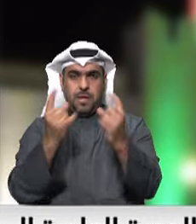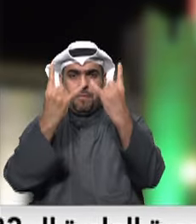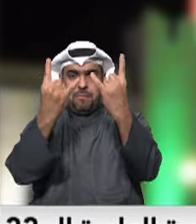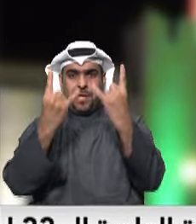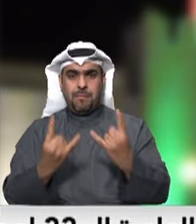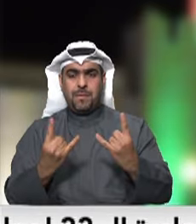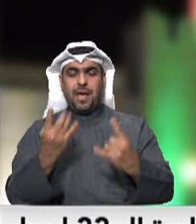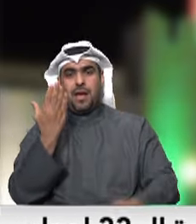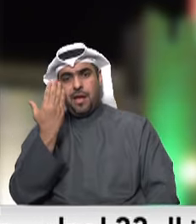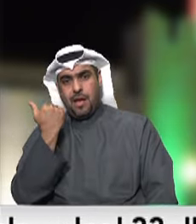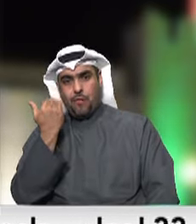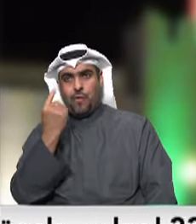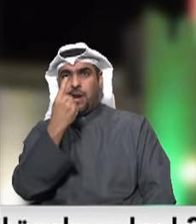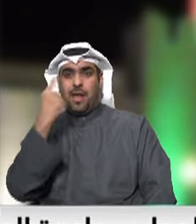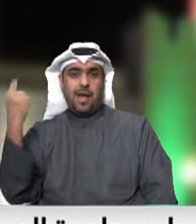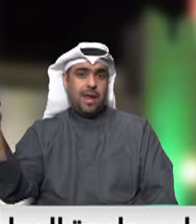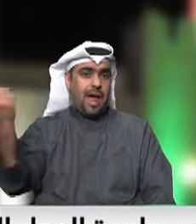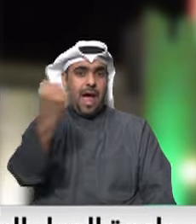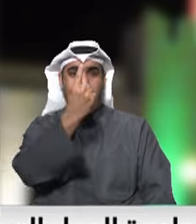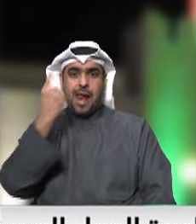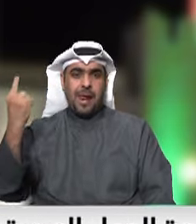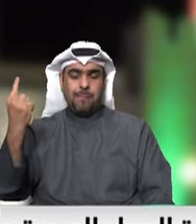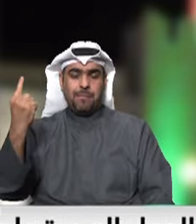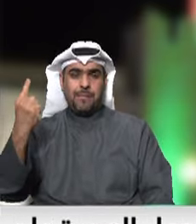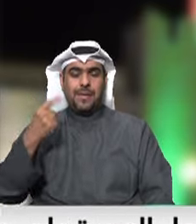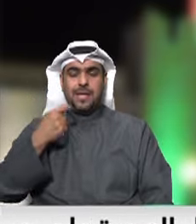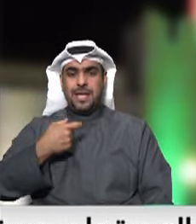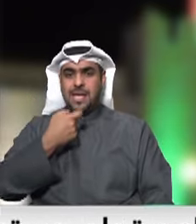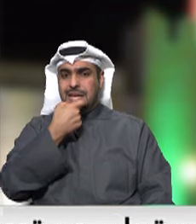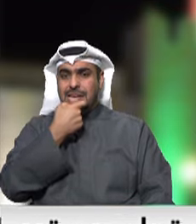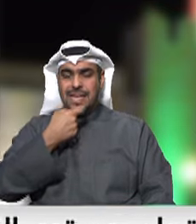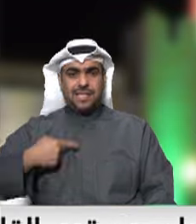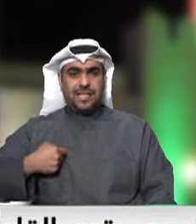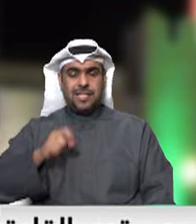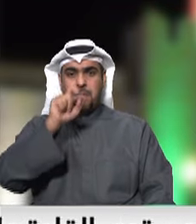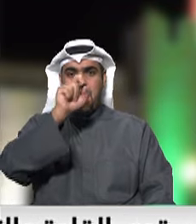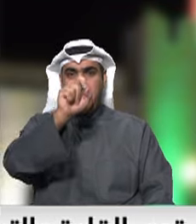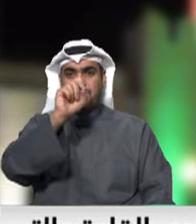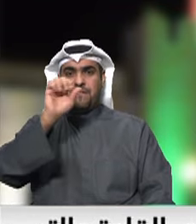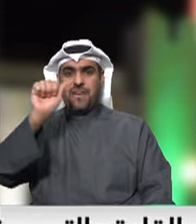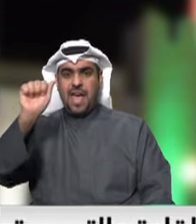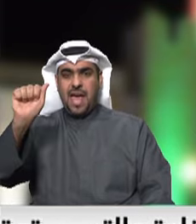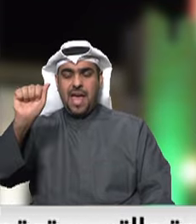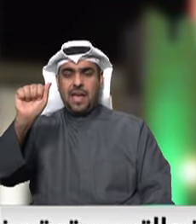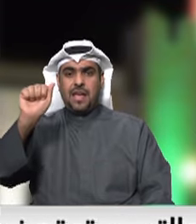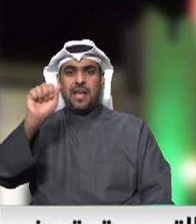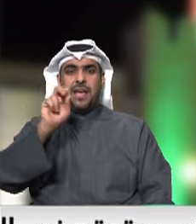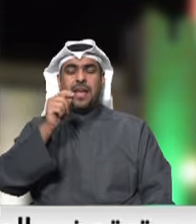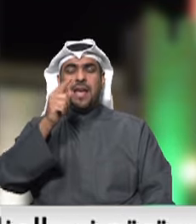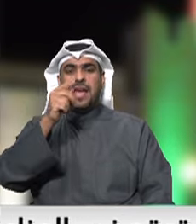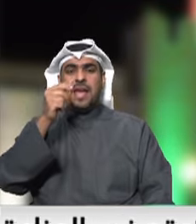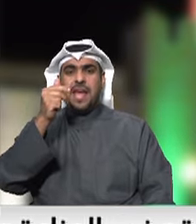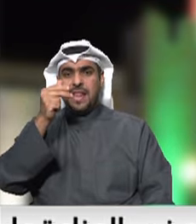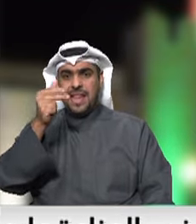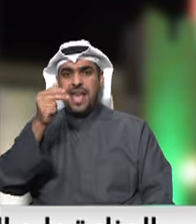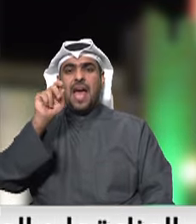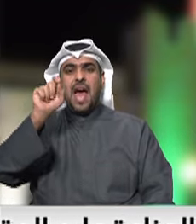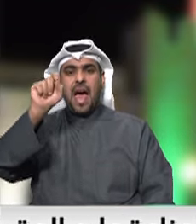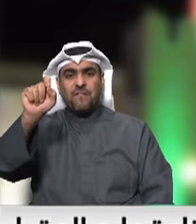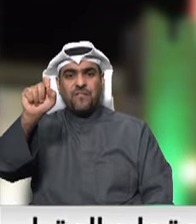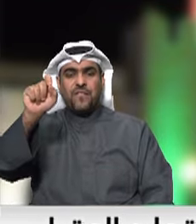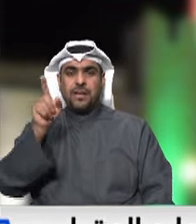لدوله الكويت اف اي تي اف وقد اعرب مجلس الوزراء عن شكره وتقديره للجنه